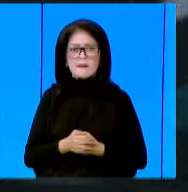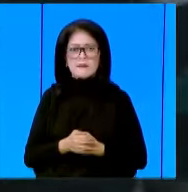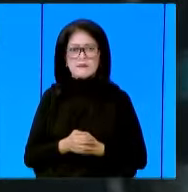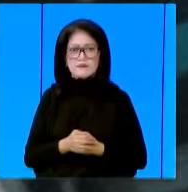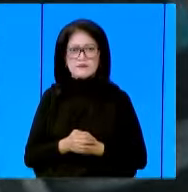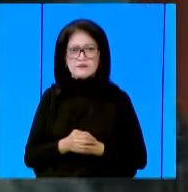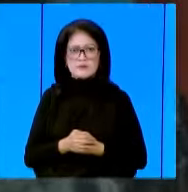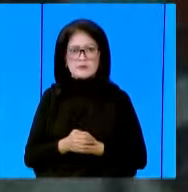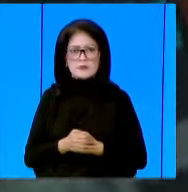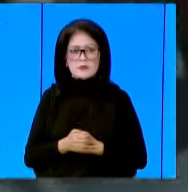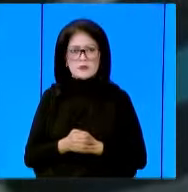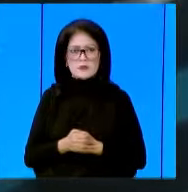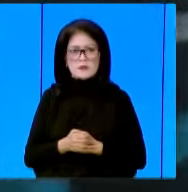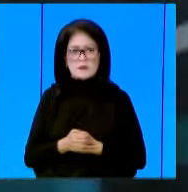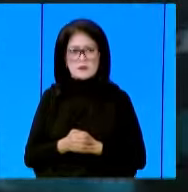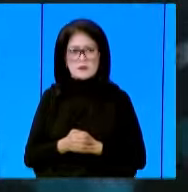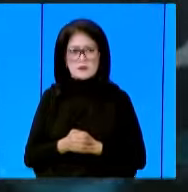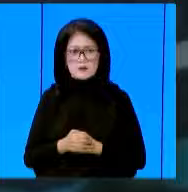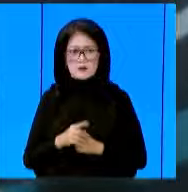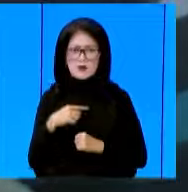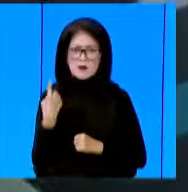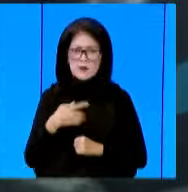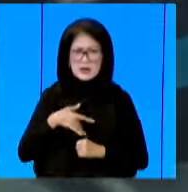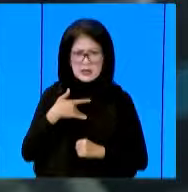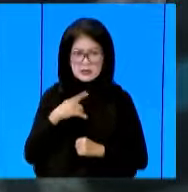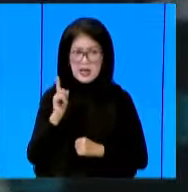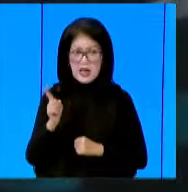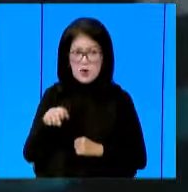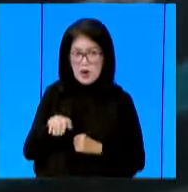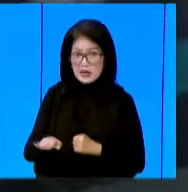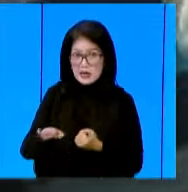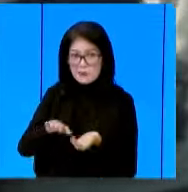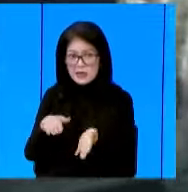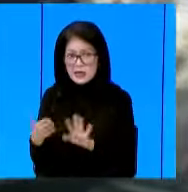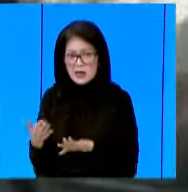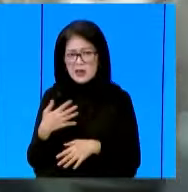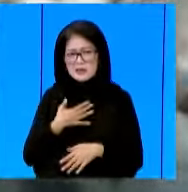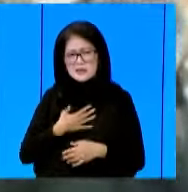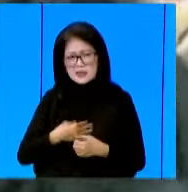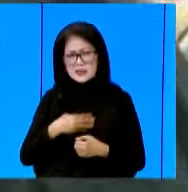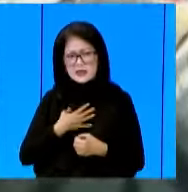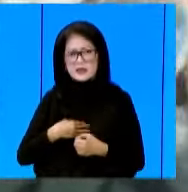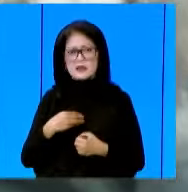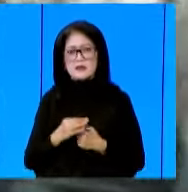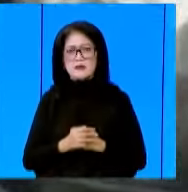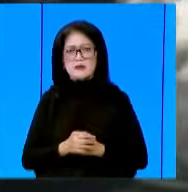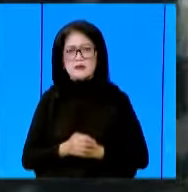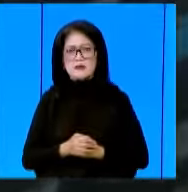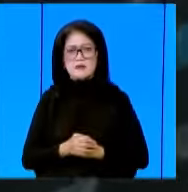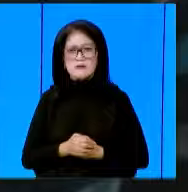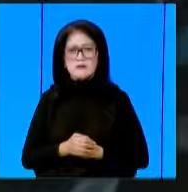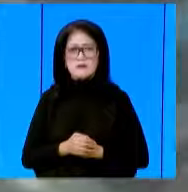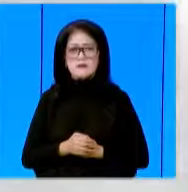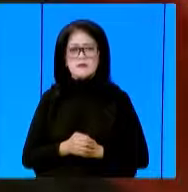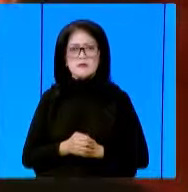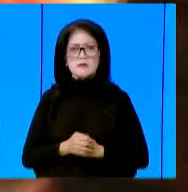pembunuh. Iya, Pak. Kita ngerasain gimana kalau kehilangan anak. Orangnya aja nggak punya. Ini nggak punya